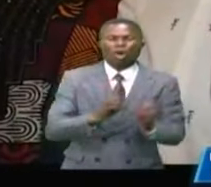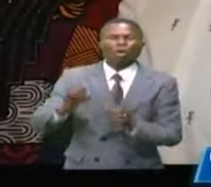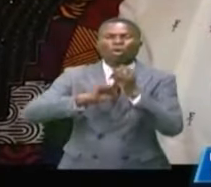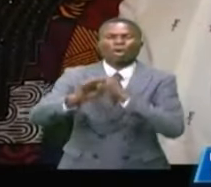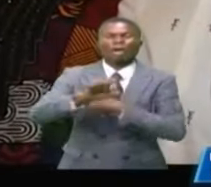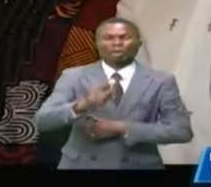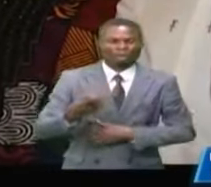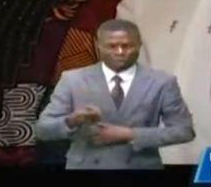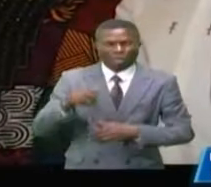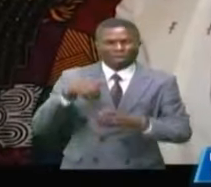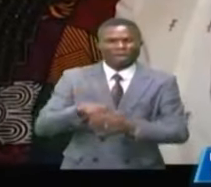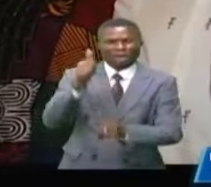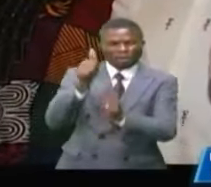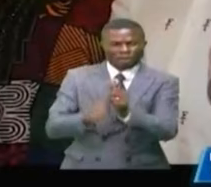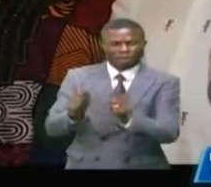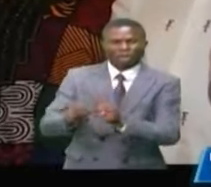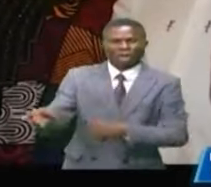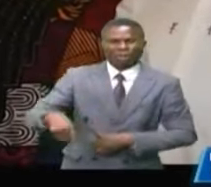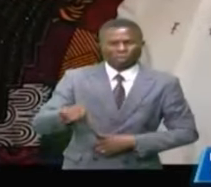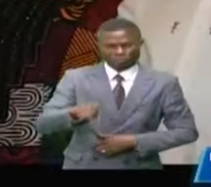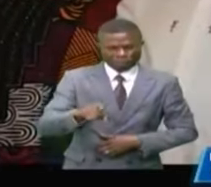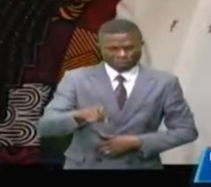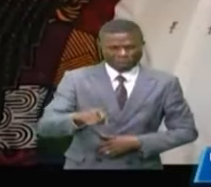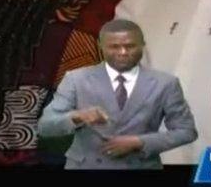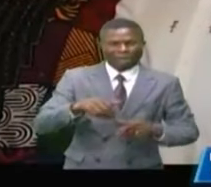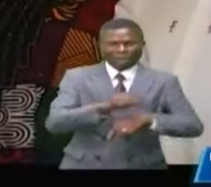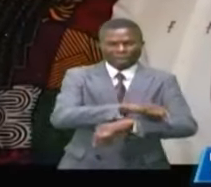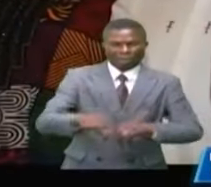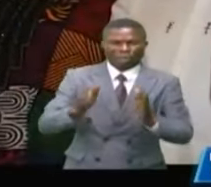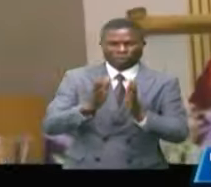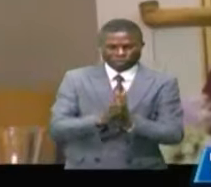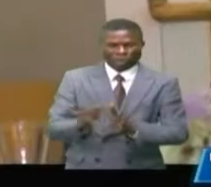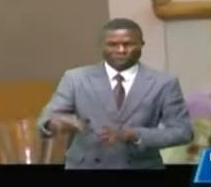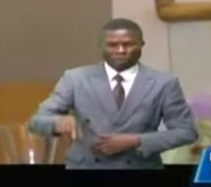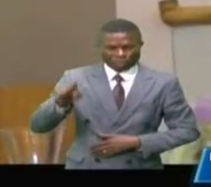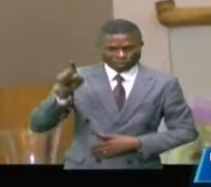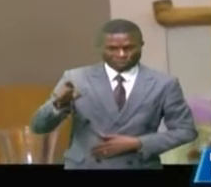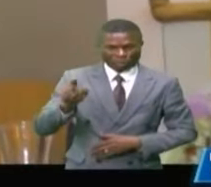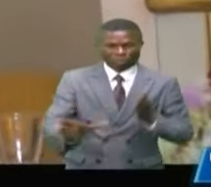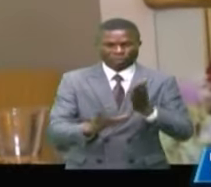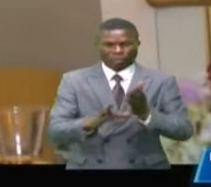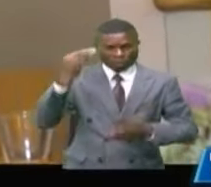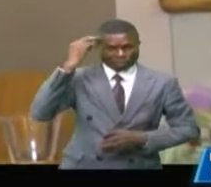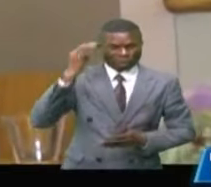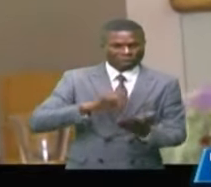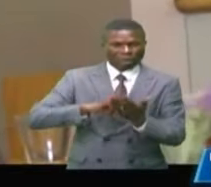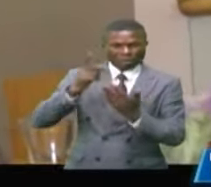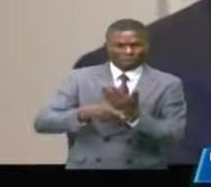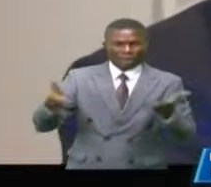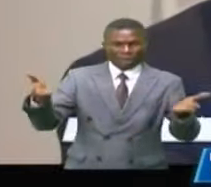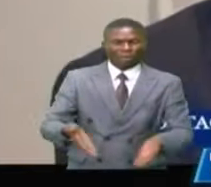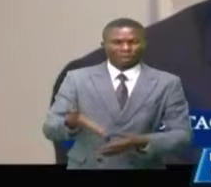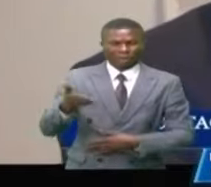de toutes les 10 circonscriptions électorales. Les vice-ministres du plan étaient